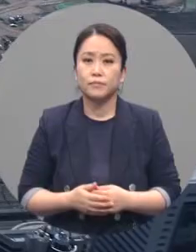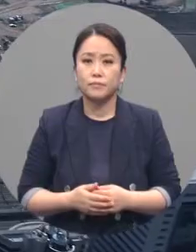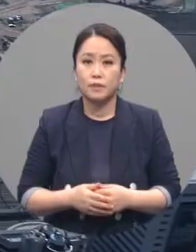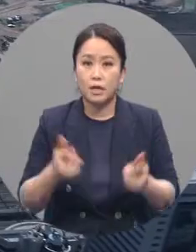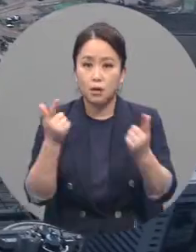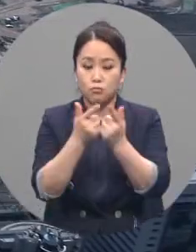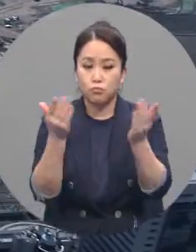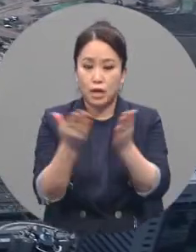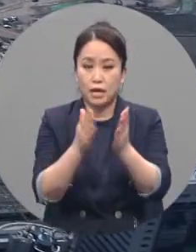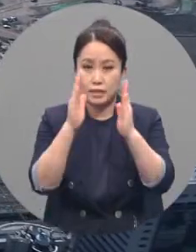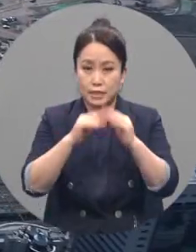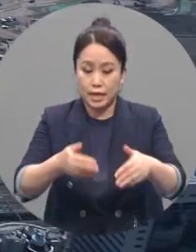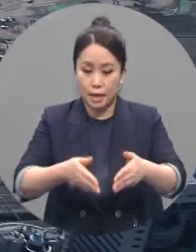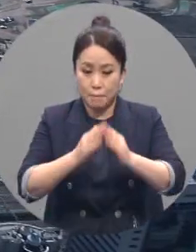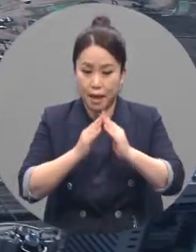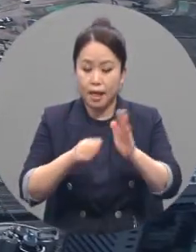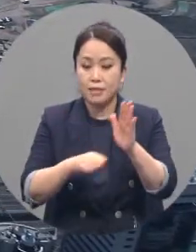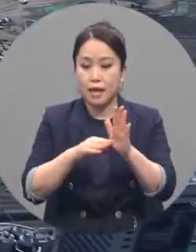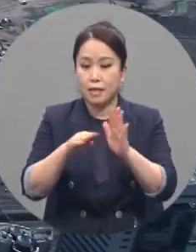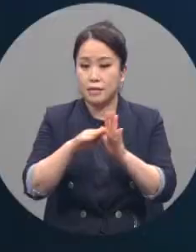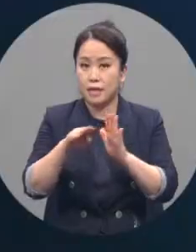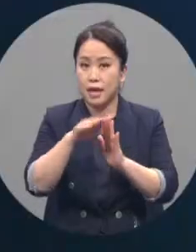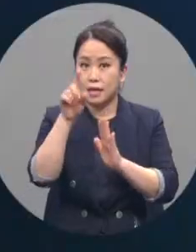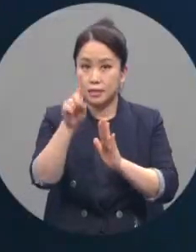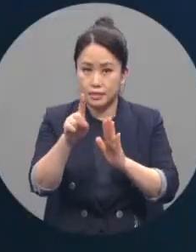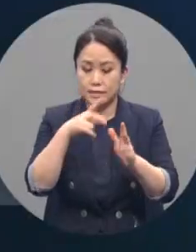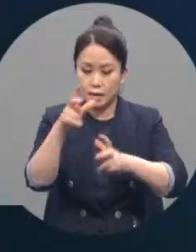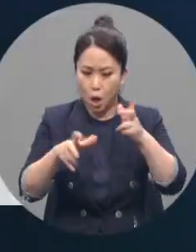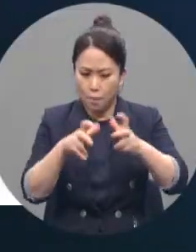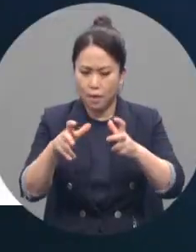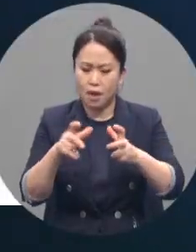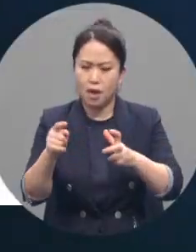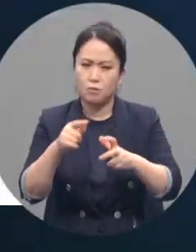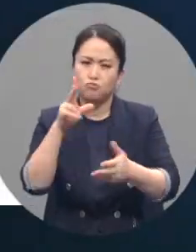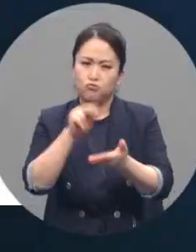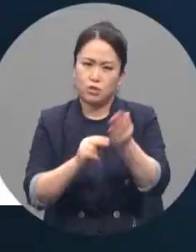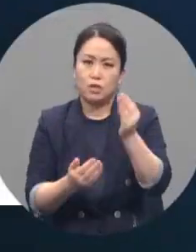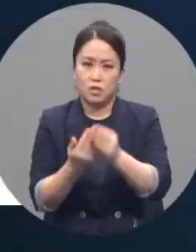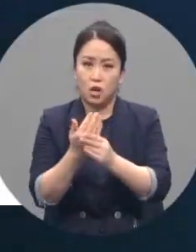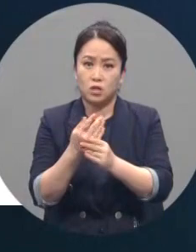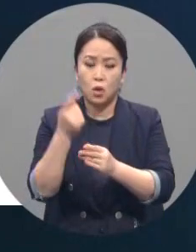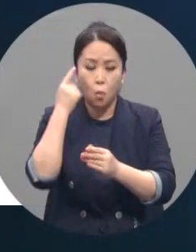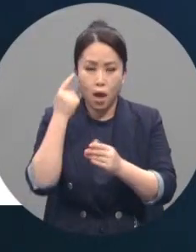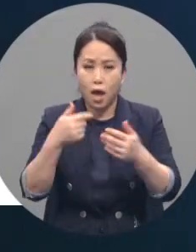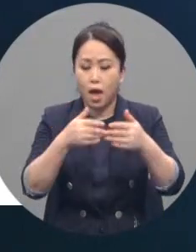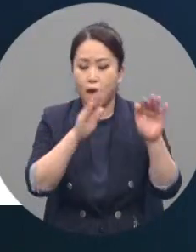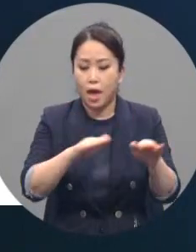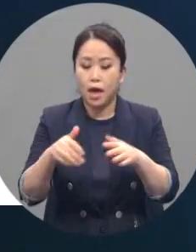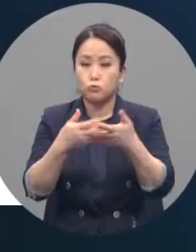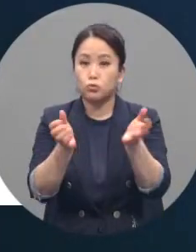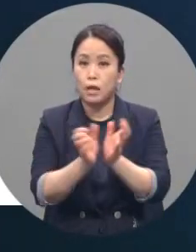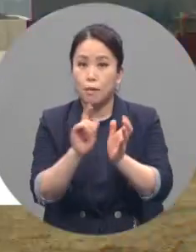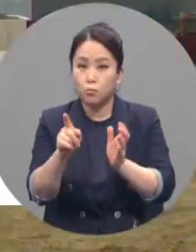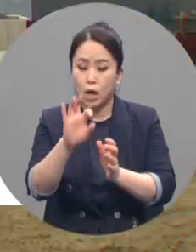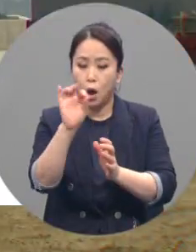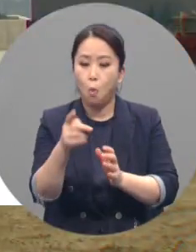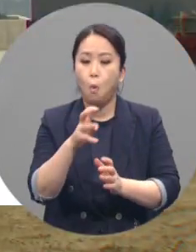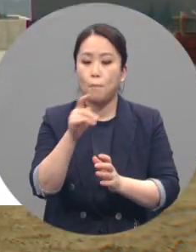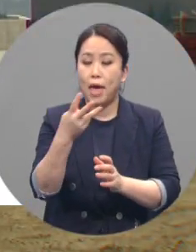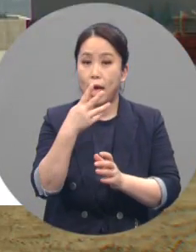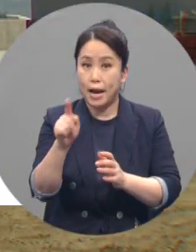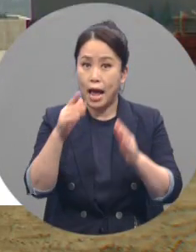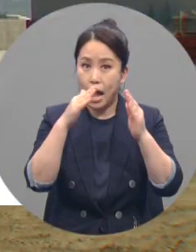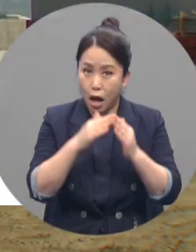북항 재개발 1단계 사업에 빨간불이 켜졌습니다. 해양수산부가 트램 운영비와 오페라하우스 건립비 지원이